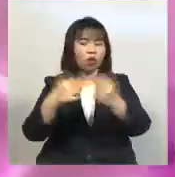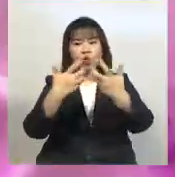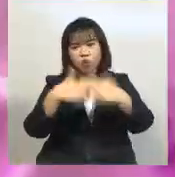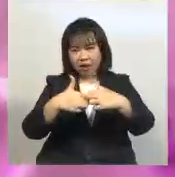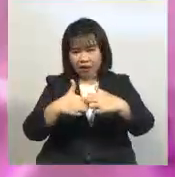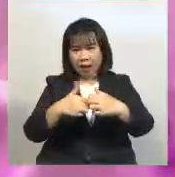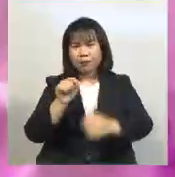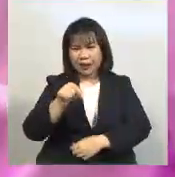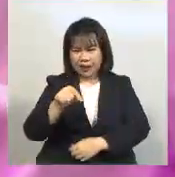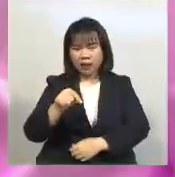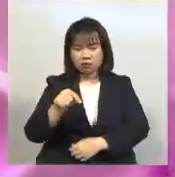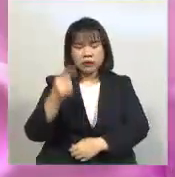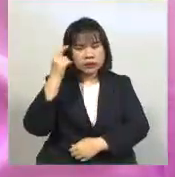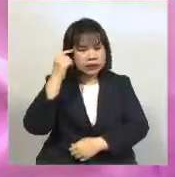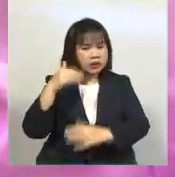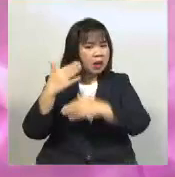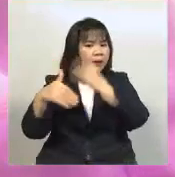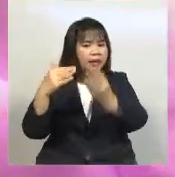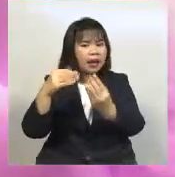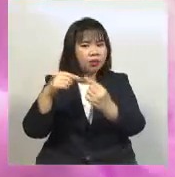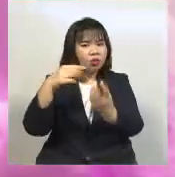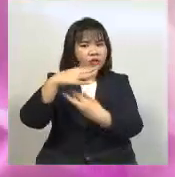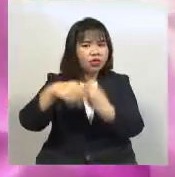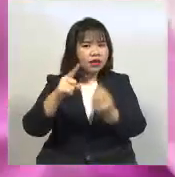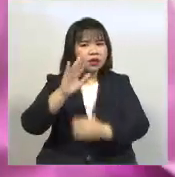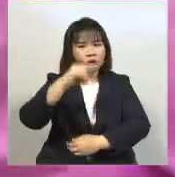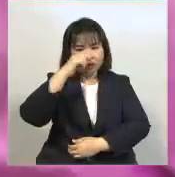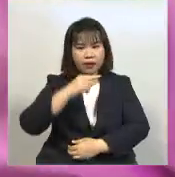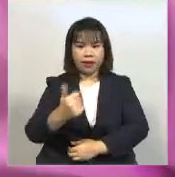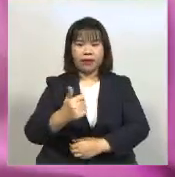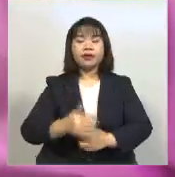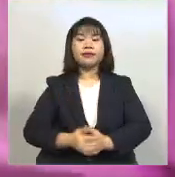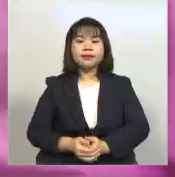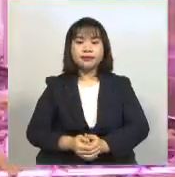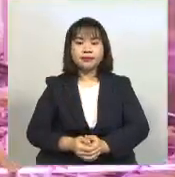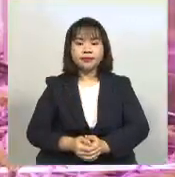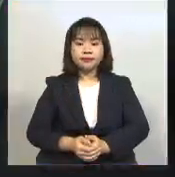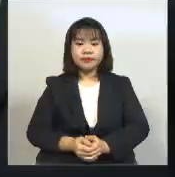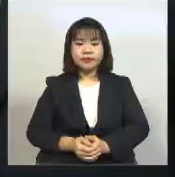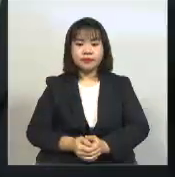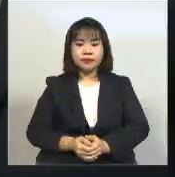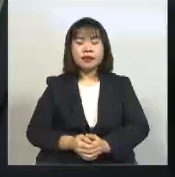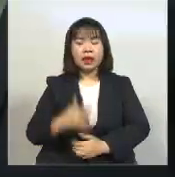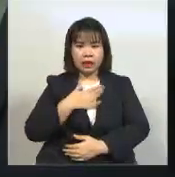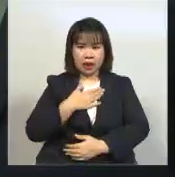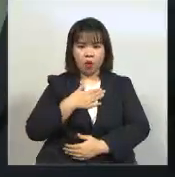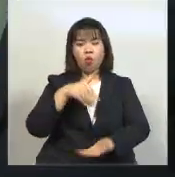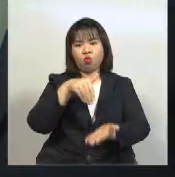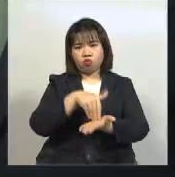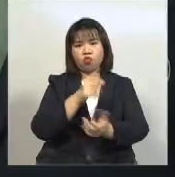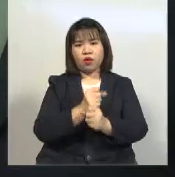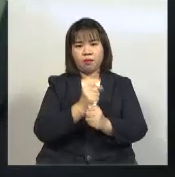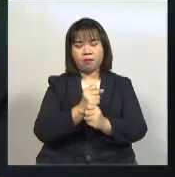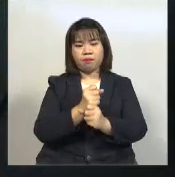กรรมกัญชาเพื่อสร้างการเติบโตทางเศรษฐกิจของประเทศ แต่เราเป็นหลักประเทศไทยเป็นห